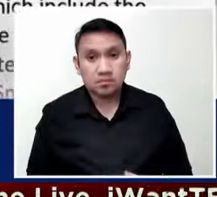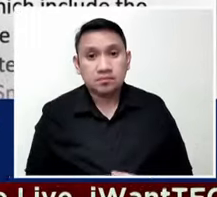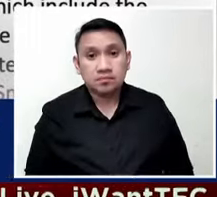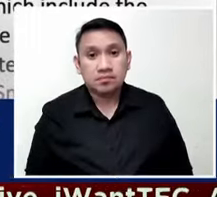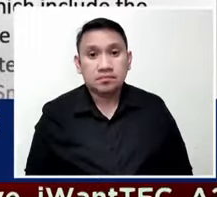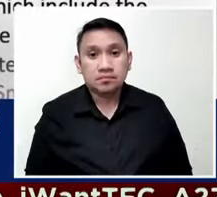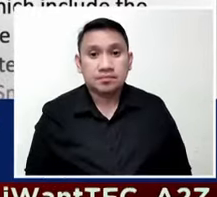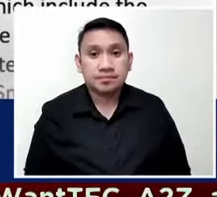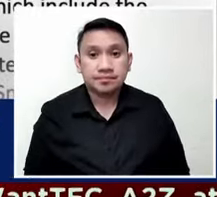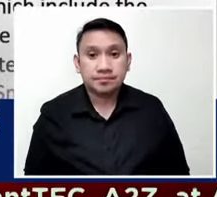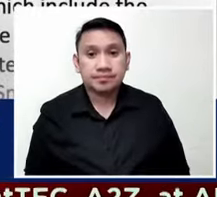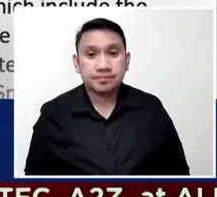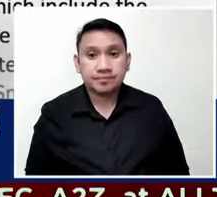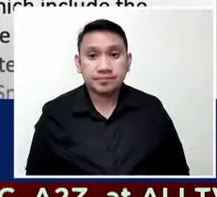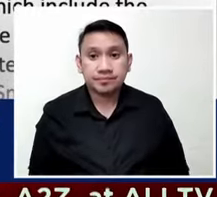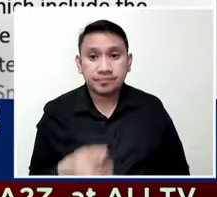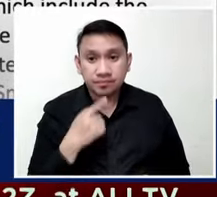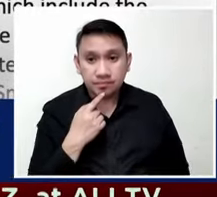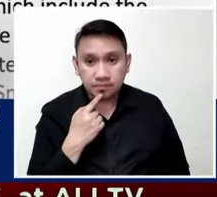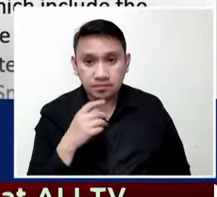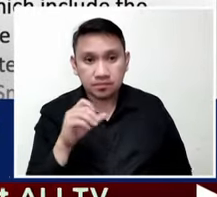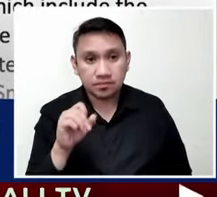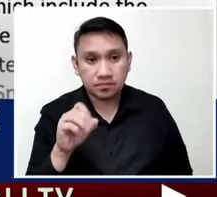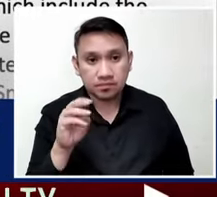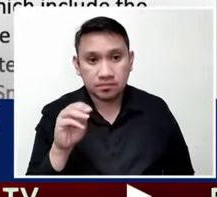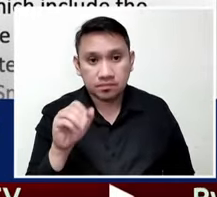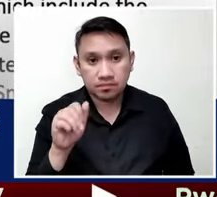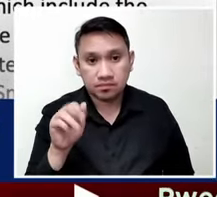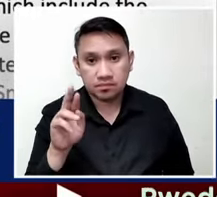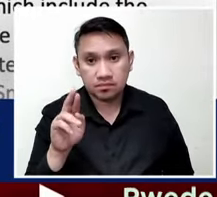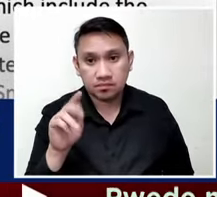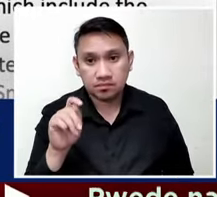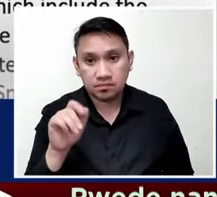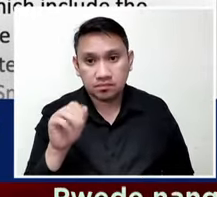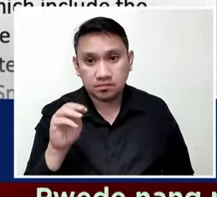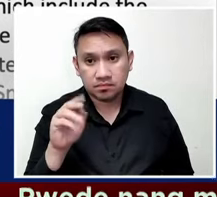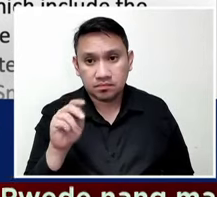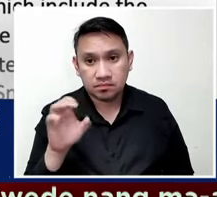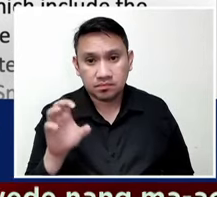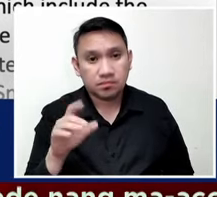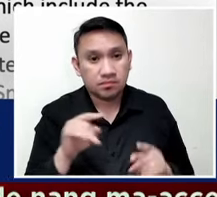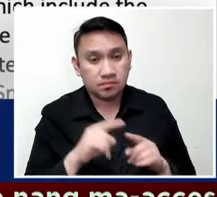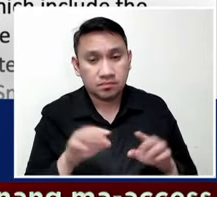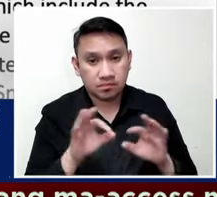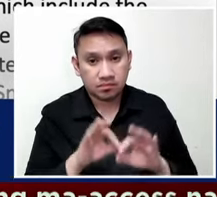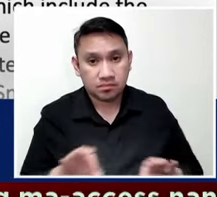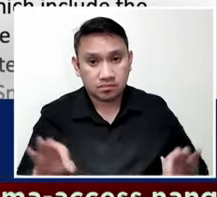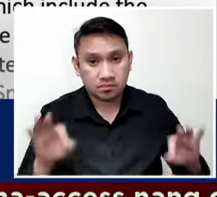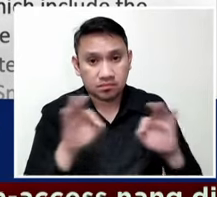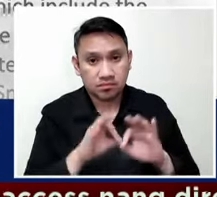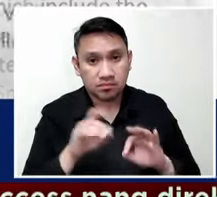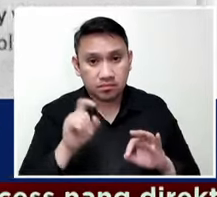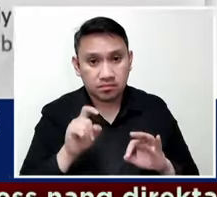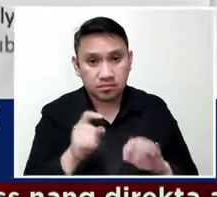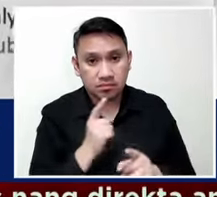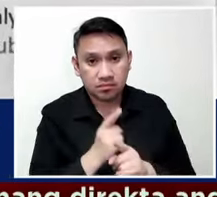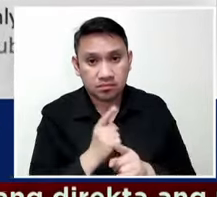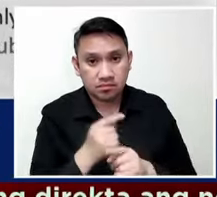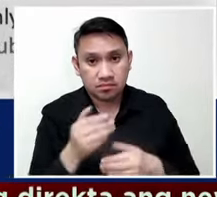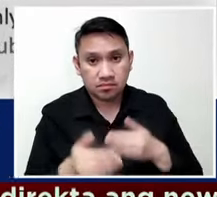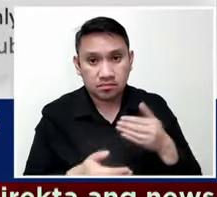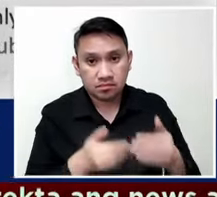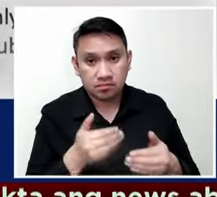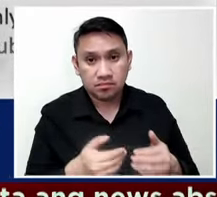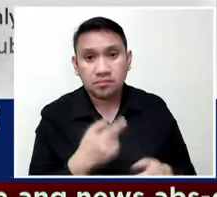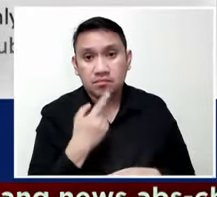ng Smartmatic sa isang pahayag na nagkaroon ng hustisya at mahalaga ang mensaheng dapat may due process. Sinabi rin